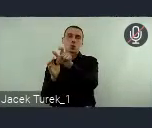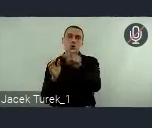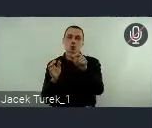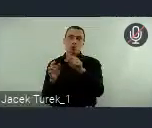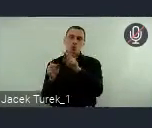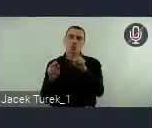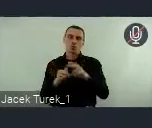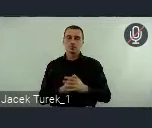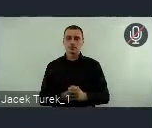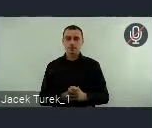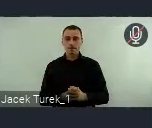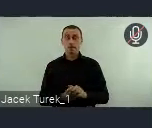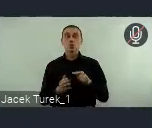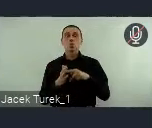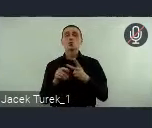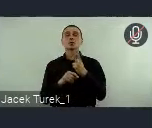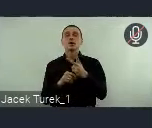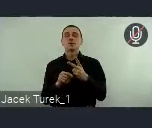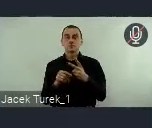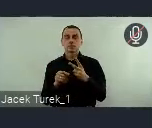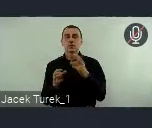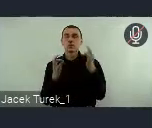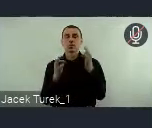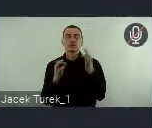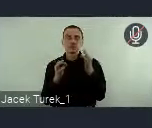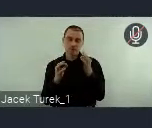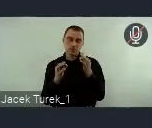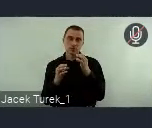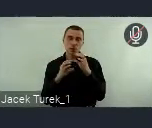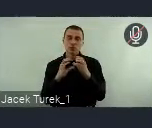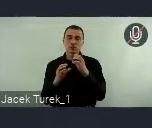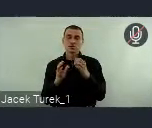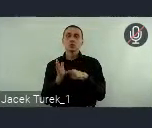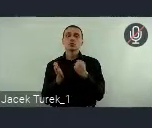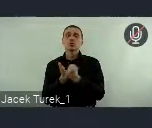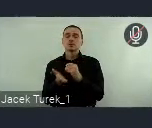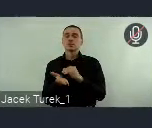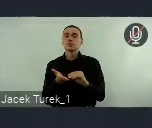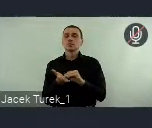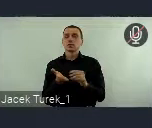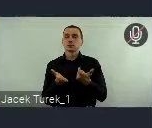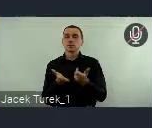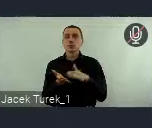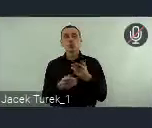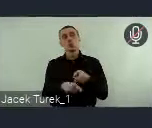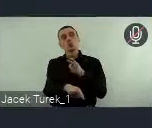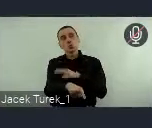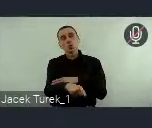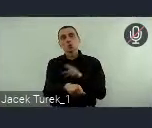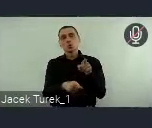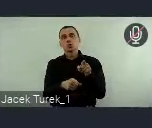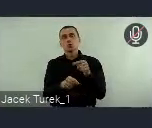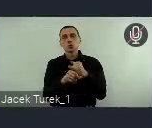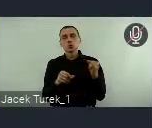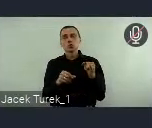ustawa też wymaga by na stronach to jest na wprost W przypadku urzędów żeby umieszczać tekst odczytywane